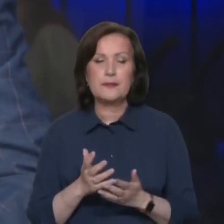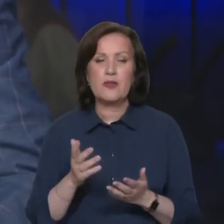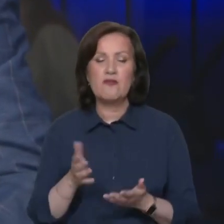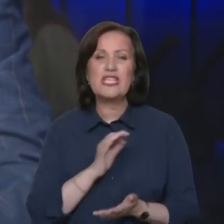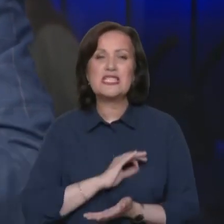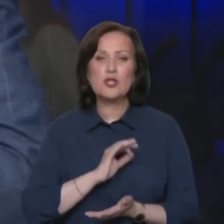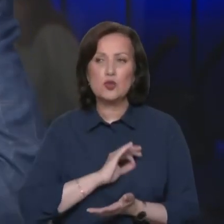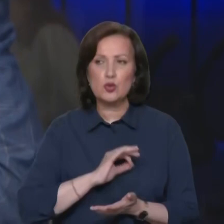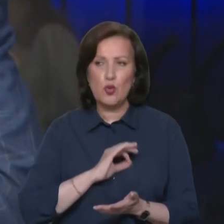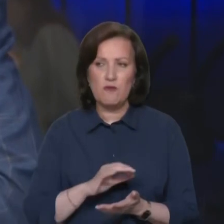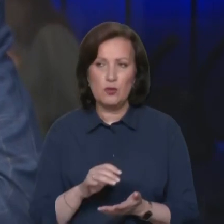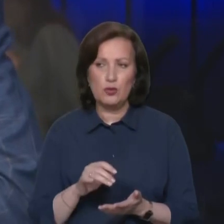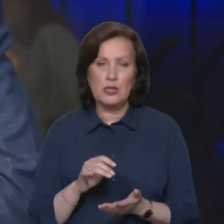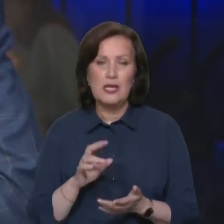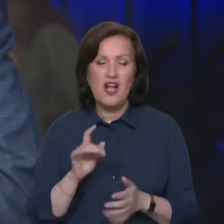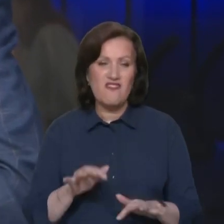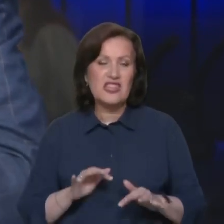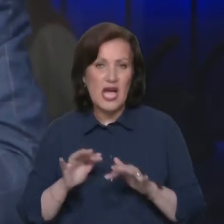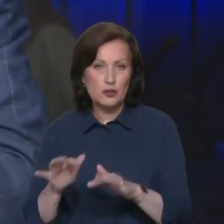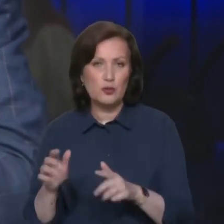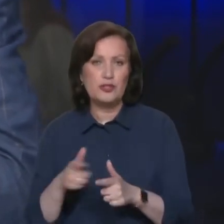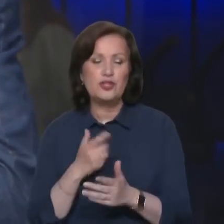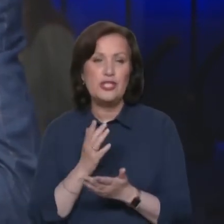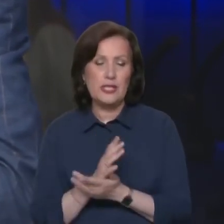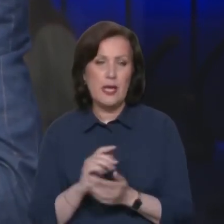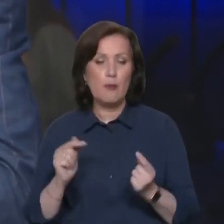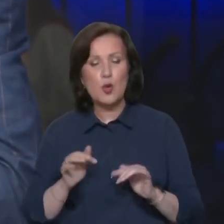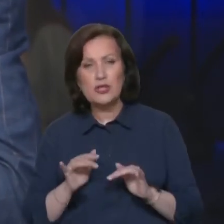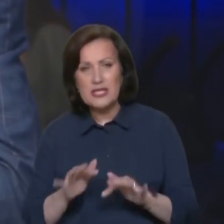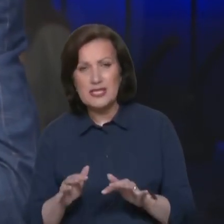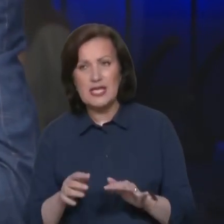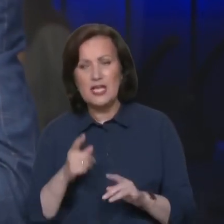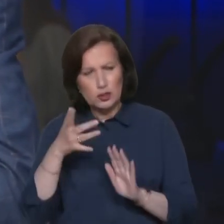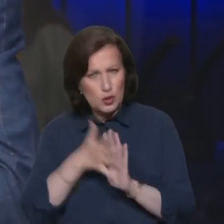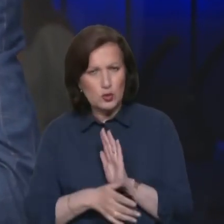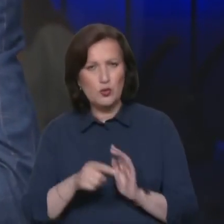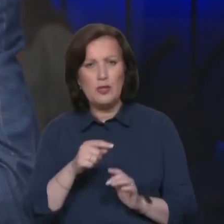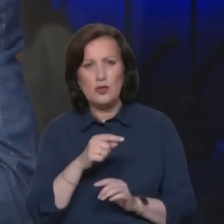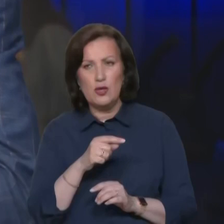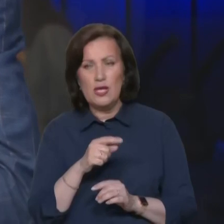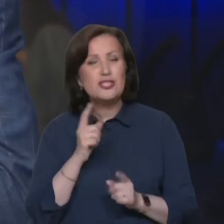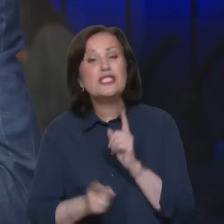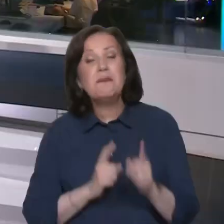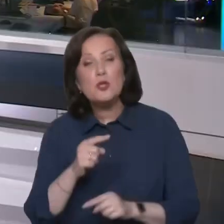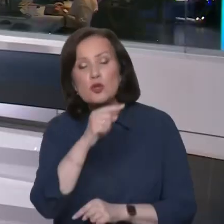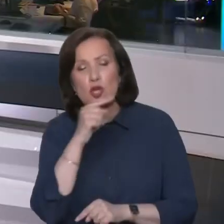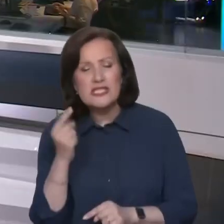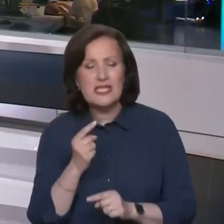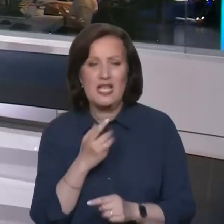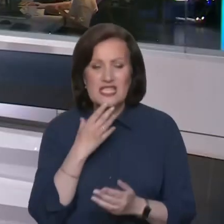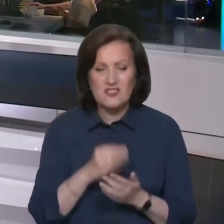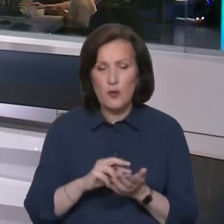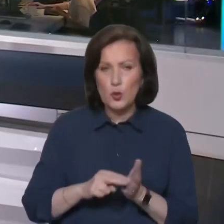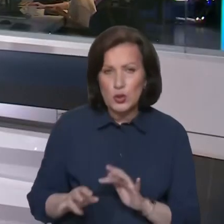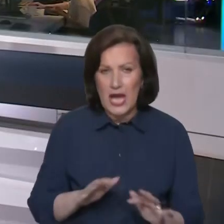вони застосовують у наступі. Чи є протидія, чи змінюють росіяни свою тактику протистояння,